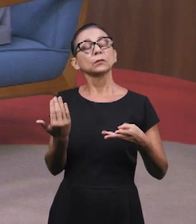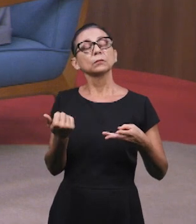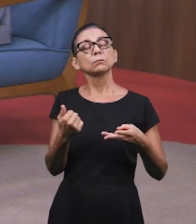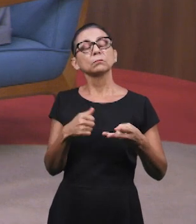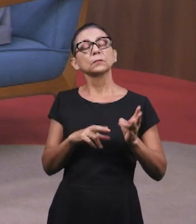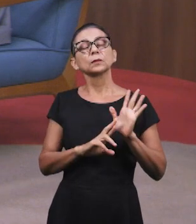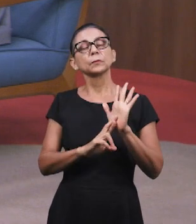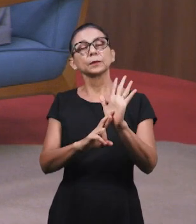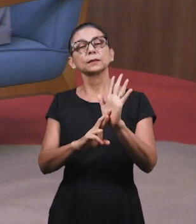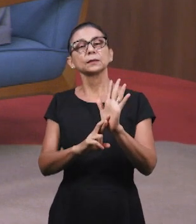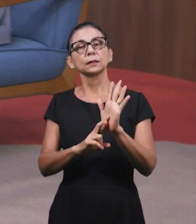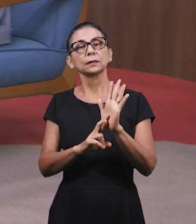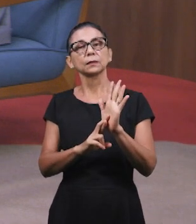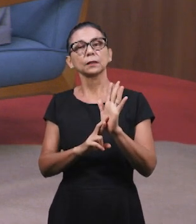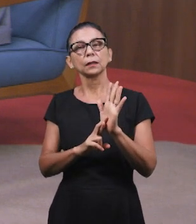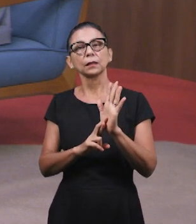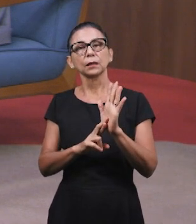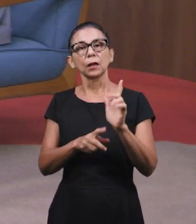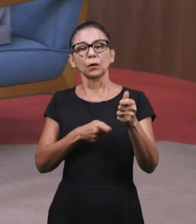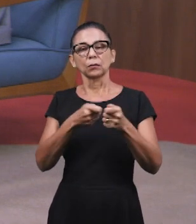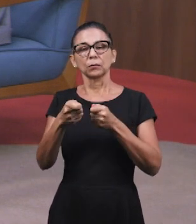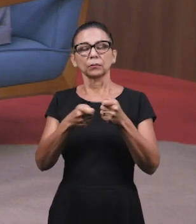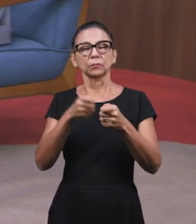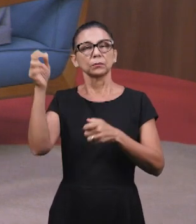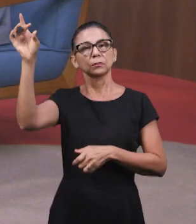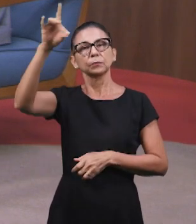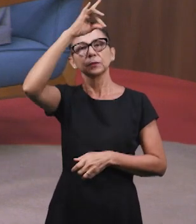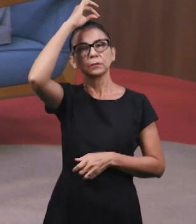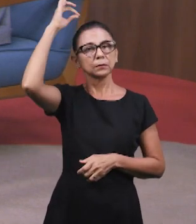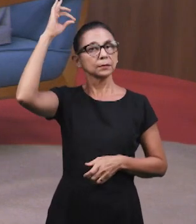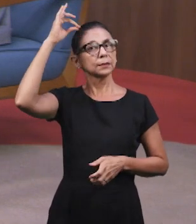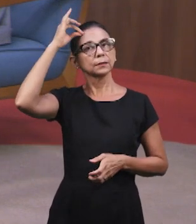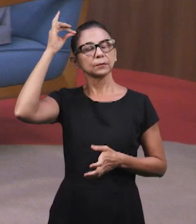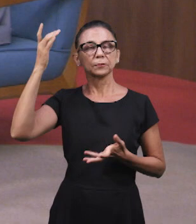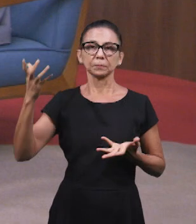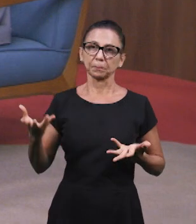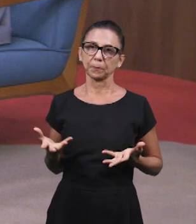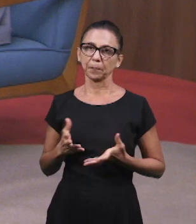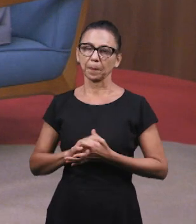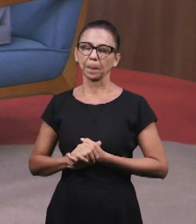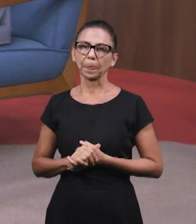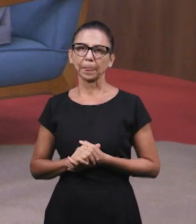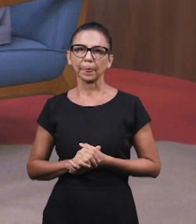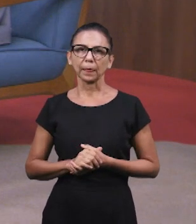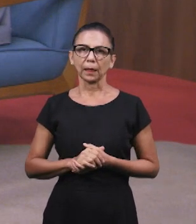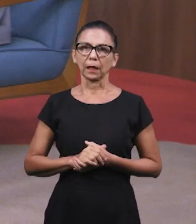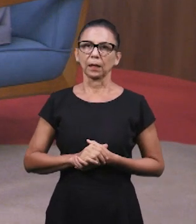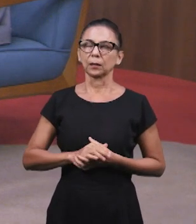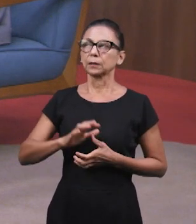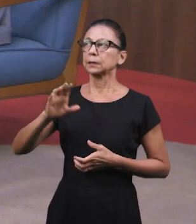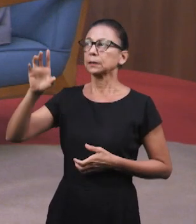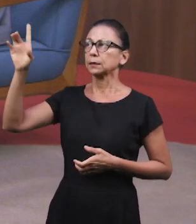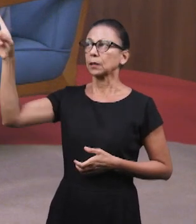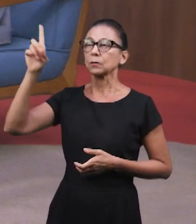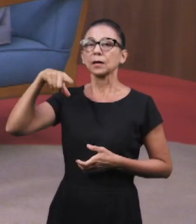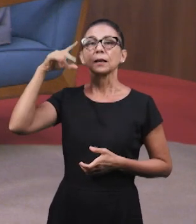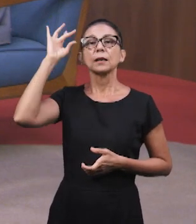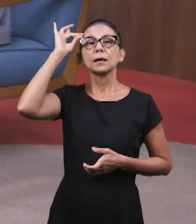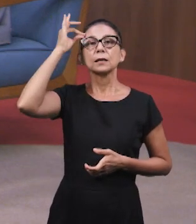esprit. Et celui qui veut adorer ou servir, il doit le faire en esprit et en